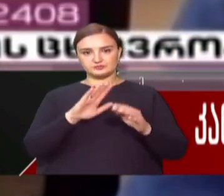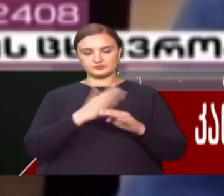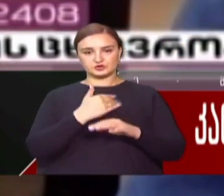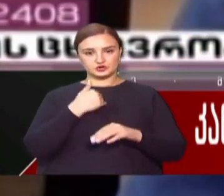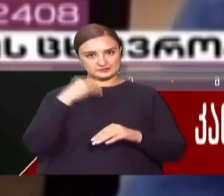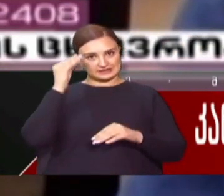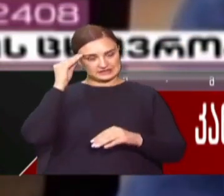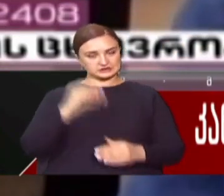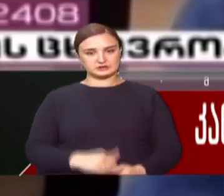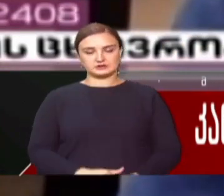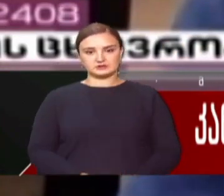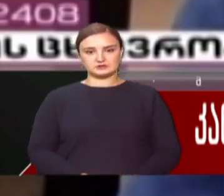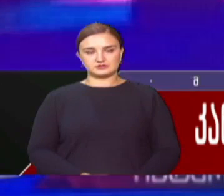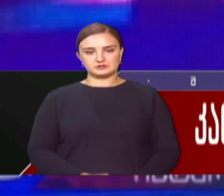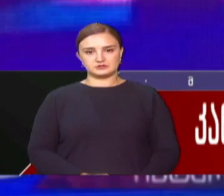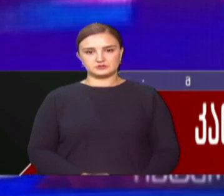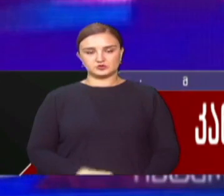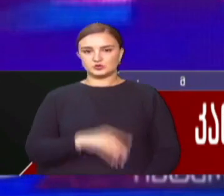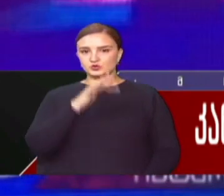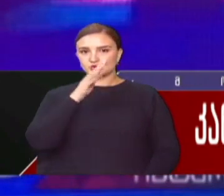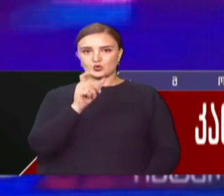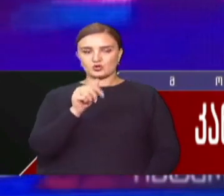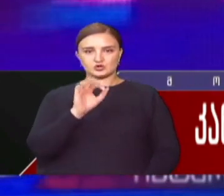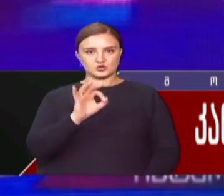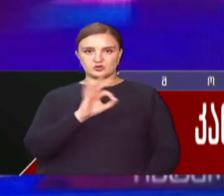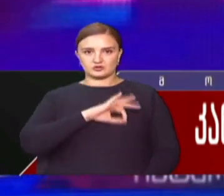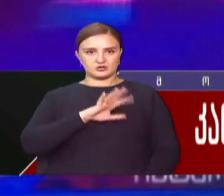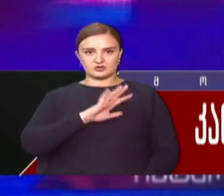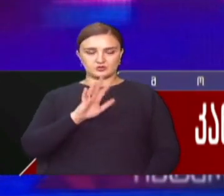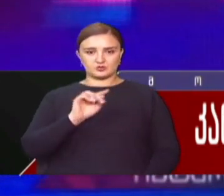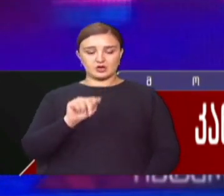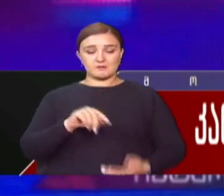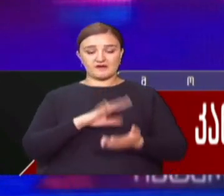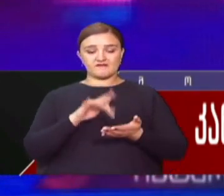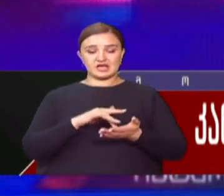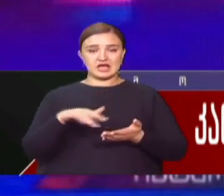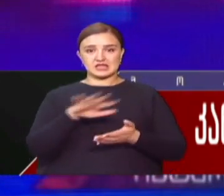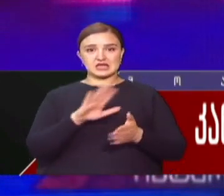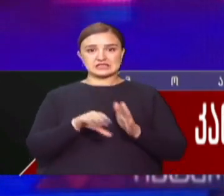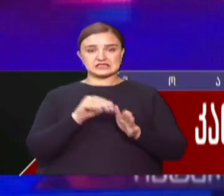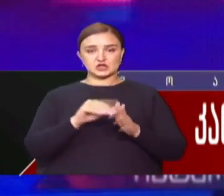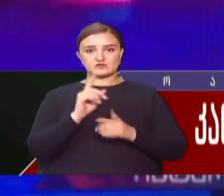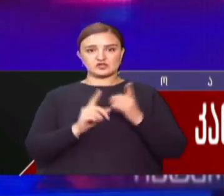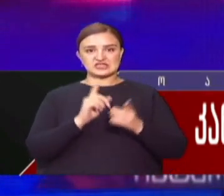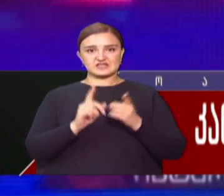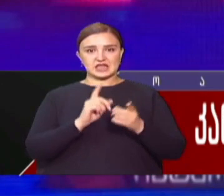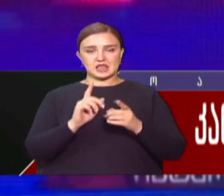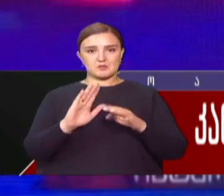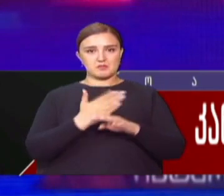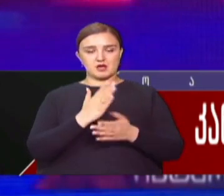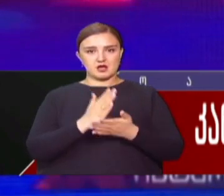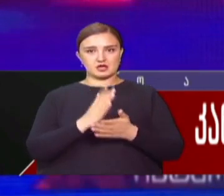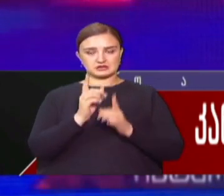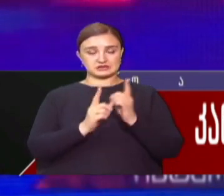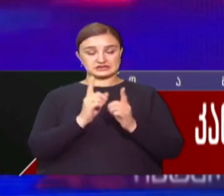აზრით მომენტი გაშვებული იქნა. სრულგებლობიანი ადამიანი, ვინც თვლის, რომ ამ ქვეყანაში არასაარჩევნო ცვლილება არის სარისკო, ხოლო